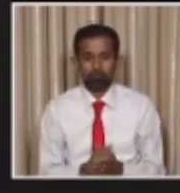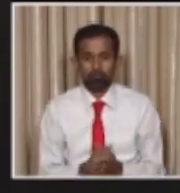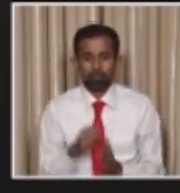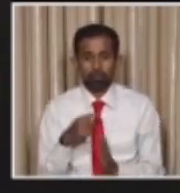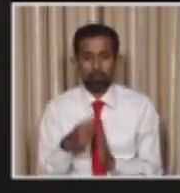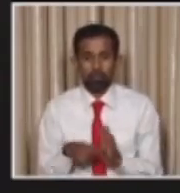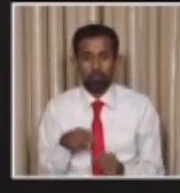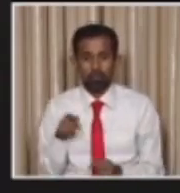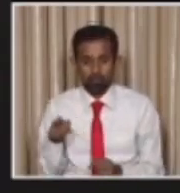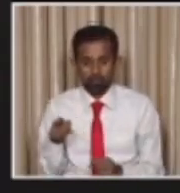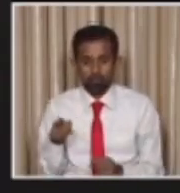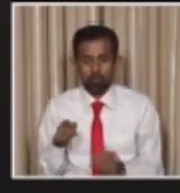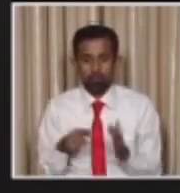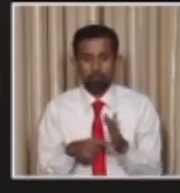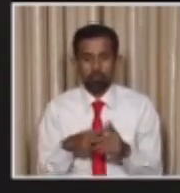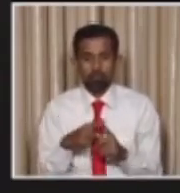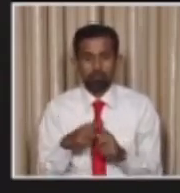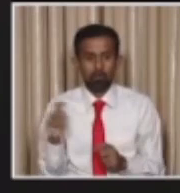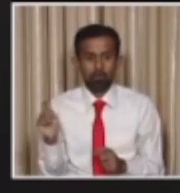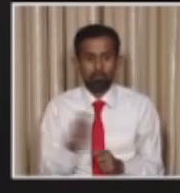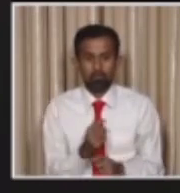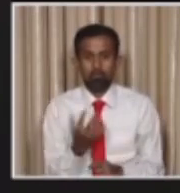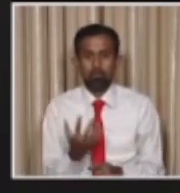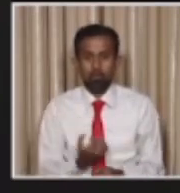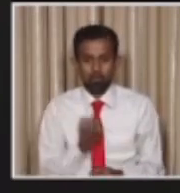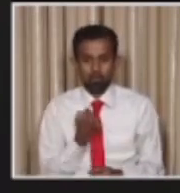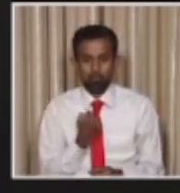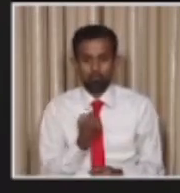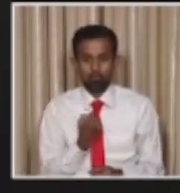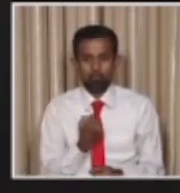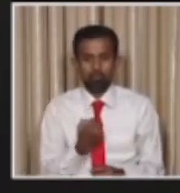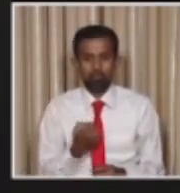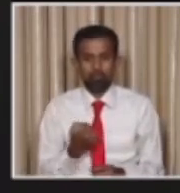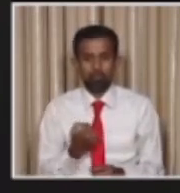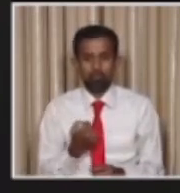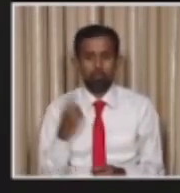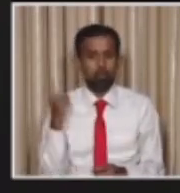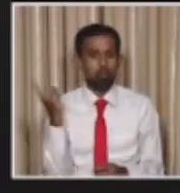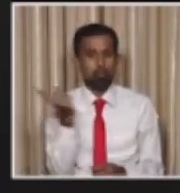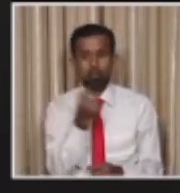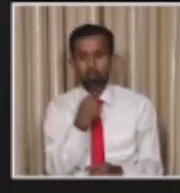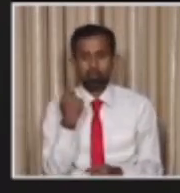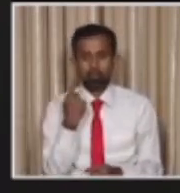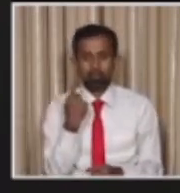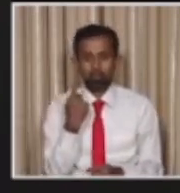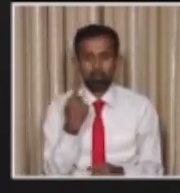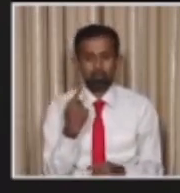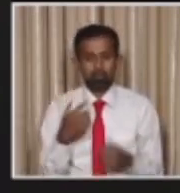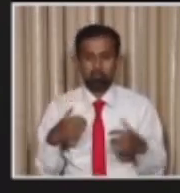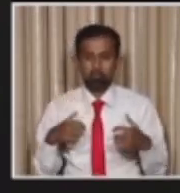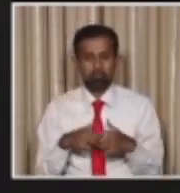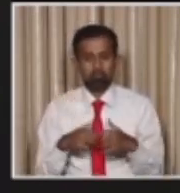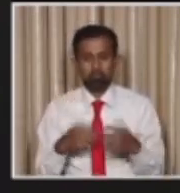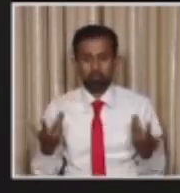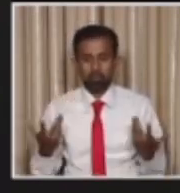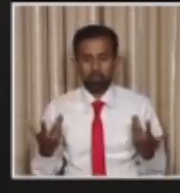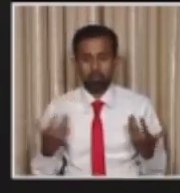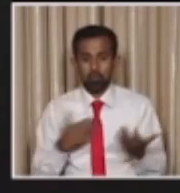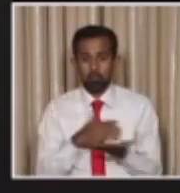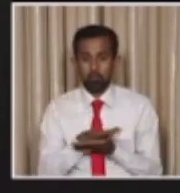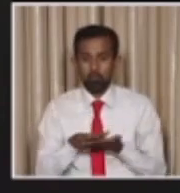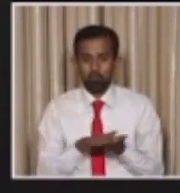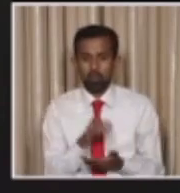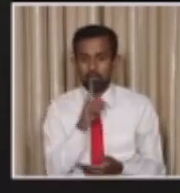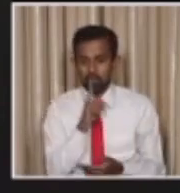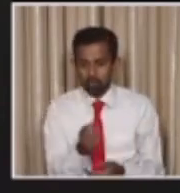රටට බදු ආදායම අවශ්‍යයි. ඒක අපි කවුරුත් ඒකට විරුද්ධ වෙන්නේ නැහැ. නමුත් අපි පැහැදිලිවම